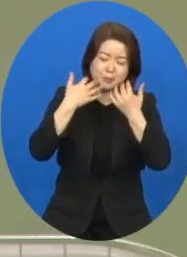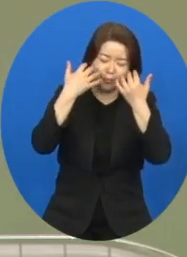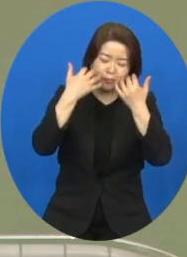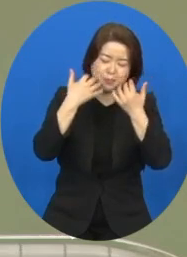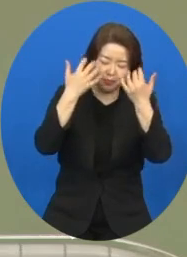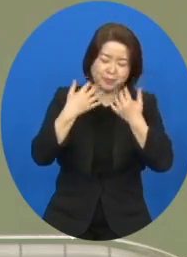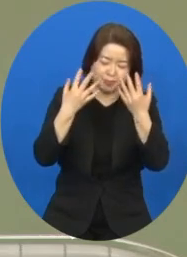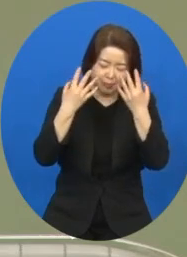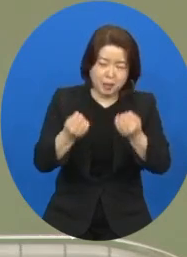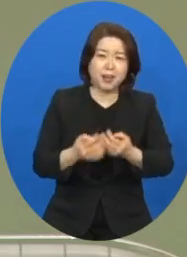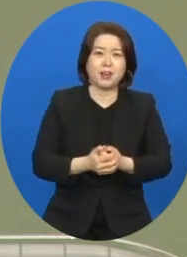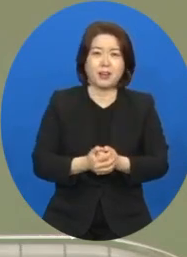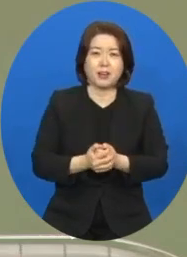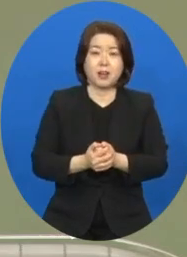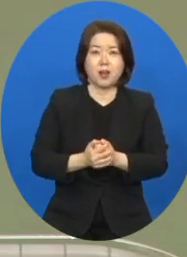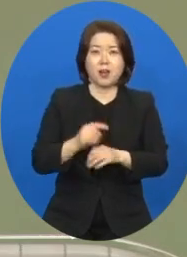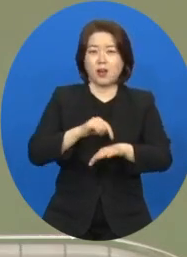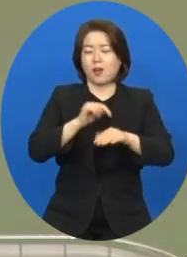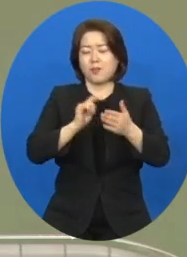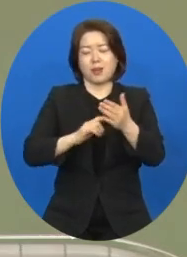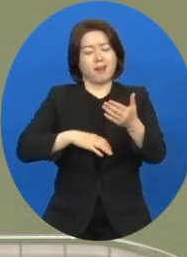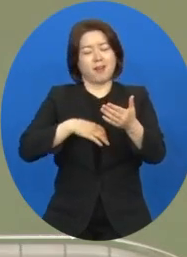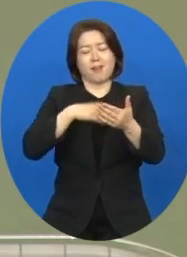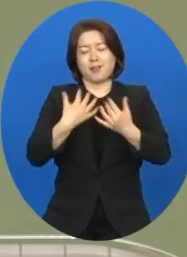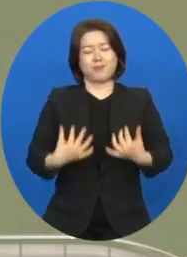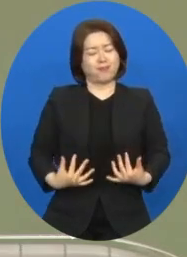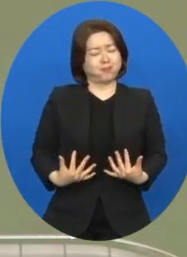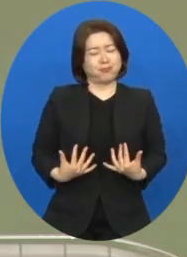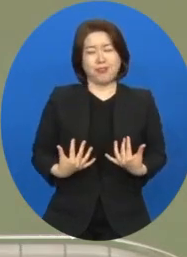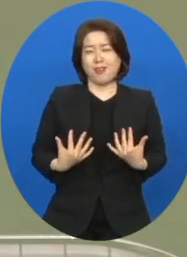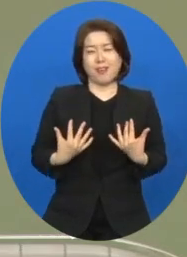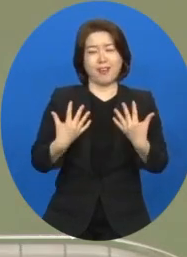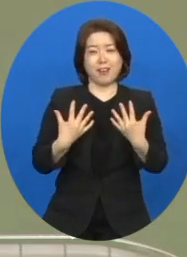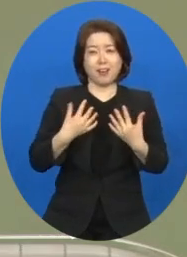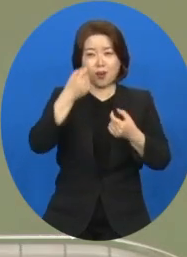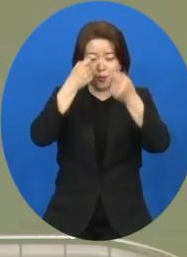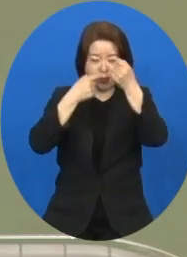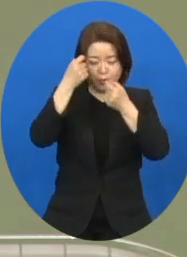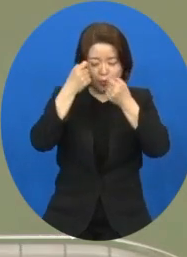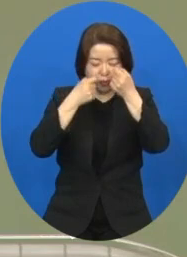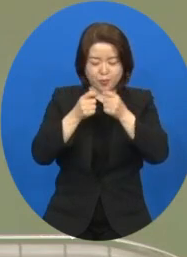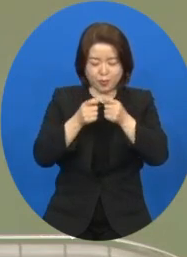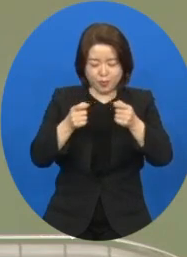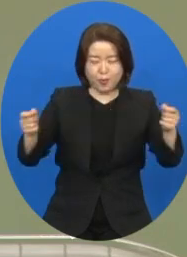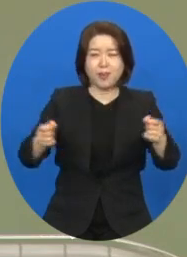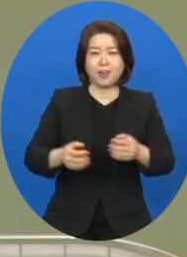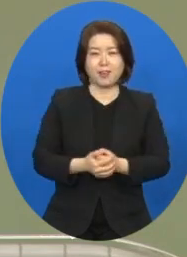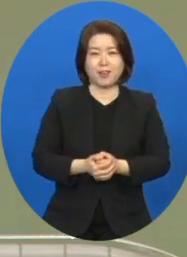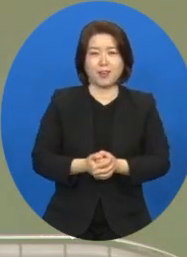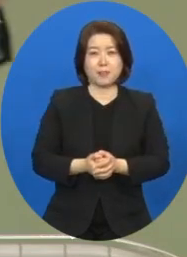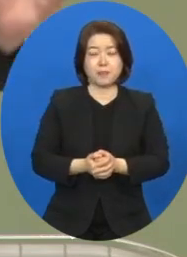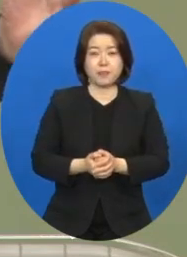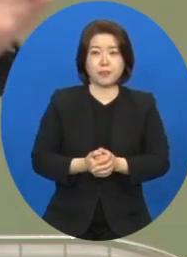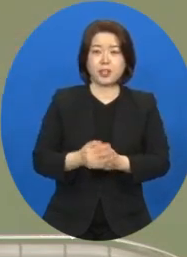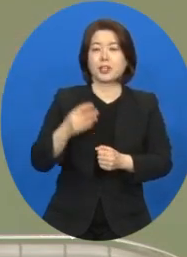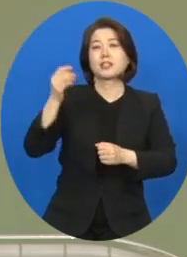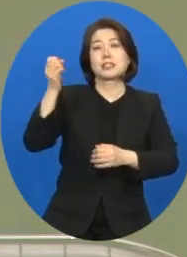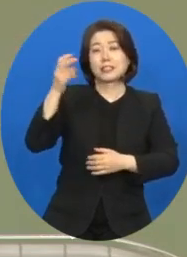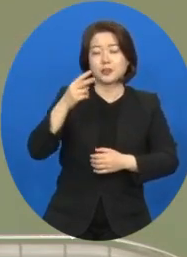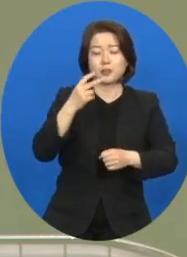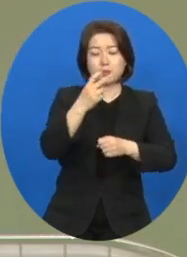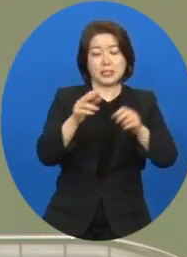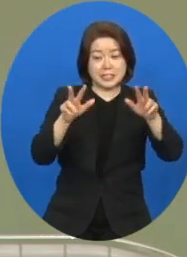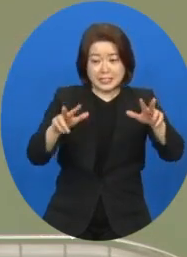그렇게 마음이 막 벅찬지 한참을 울었습니다. 그리고 12년